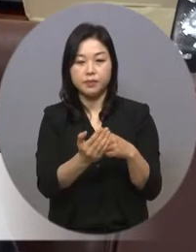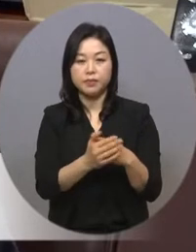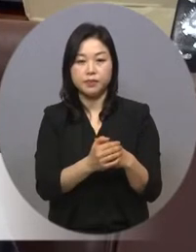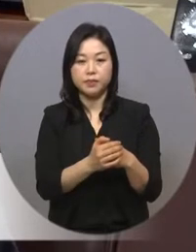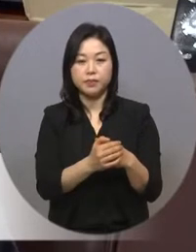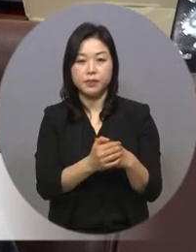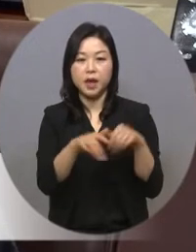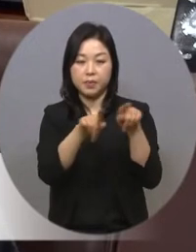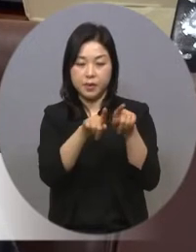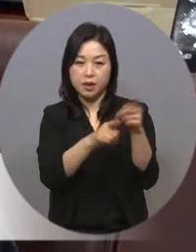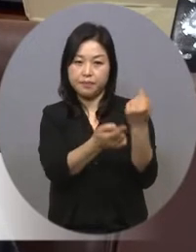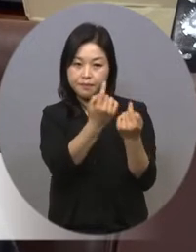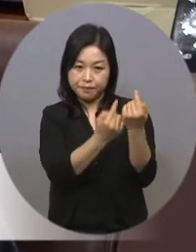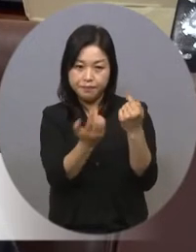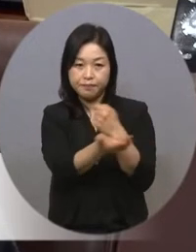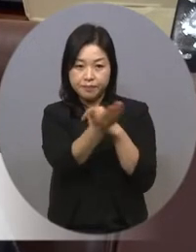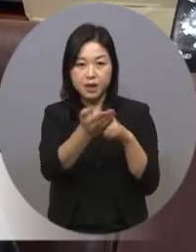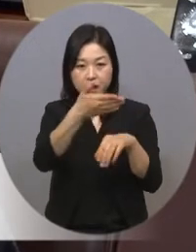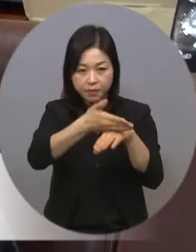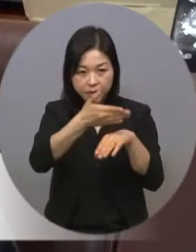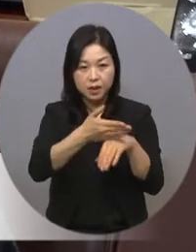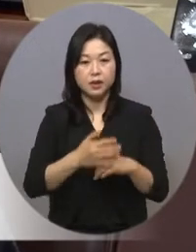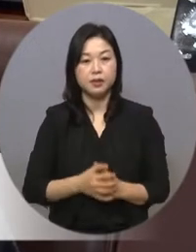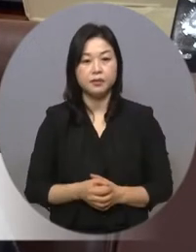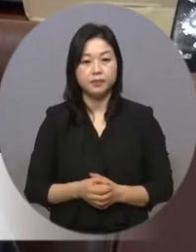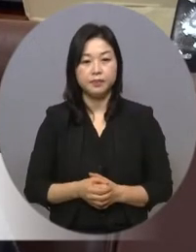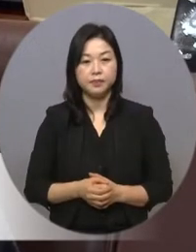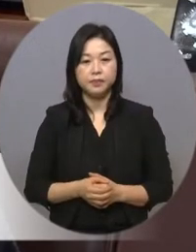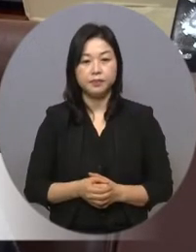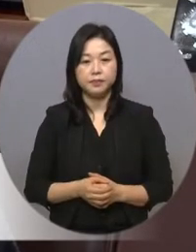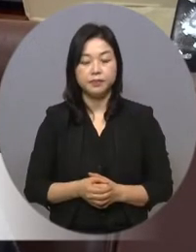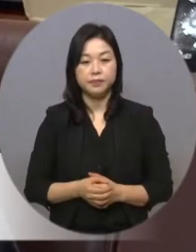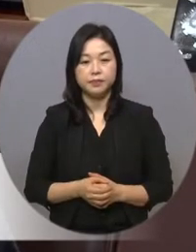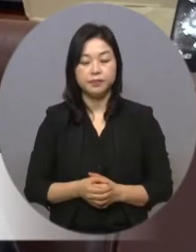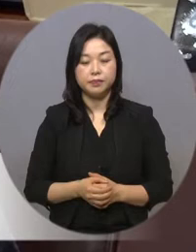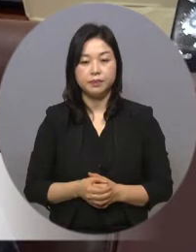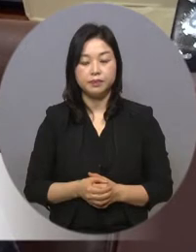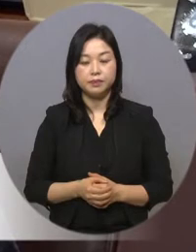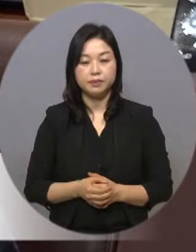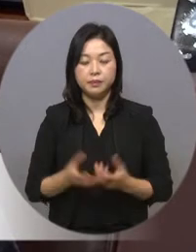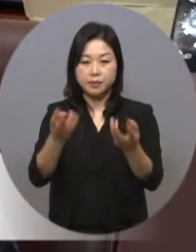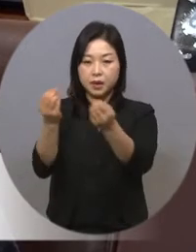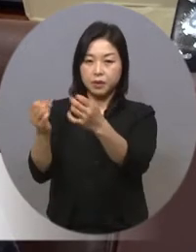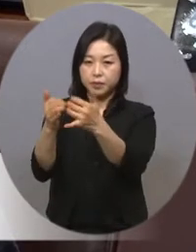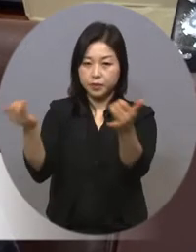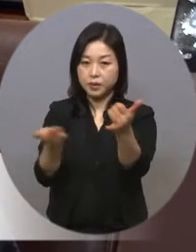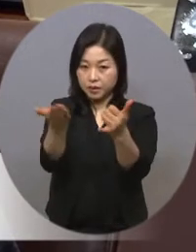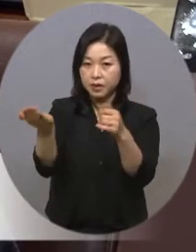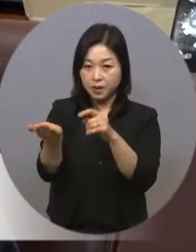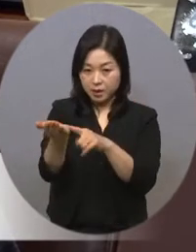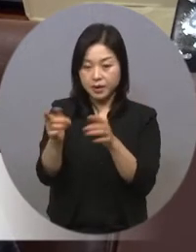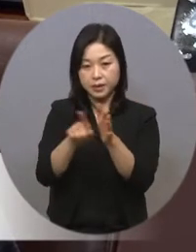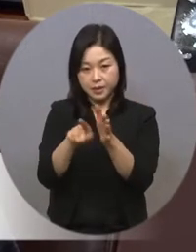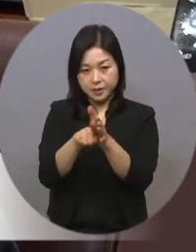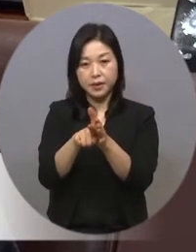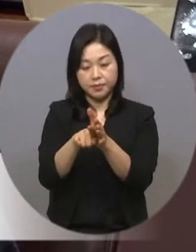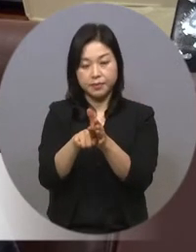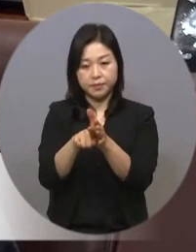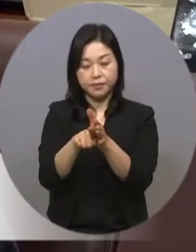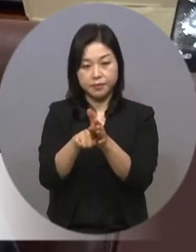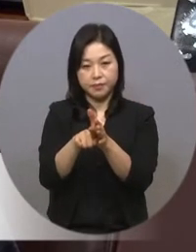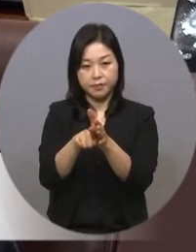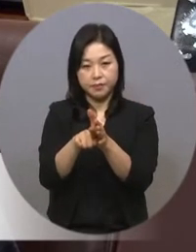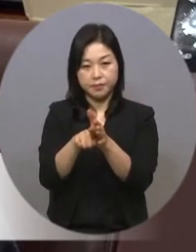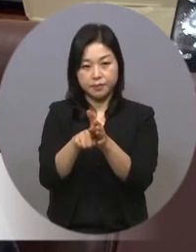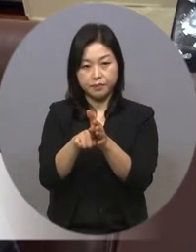이렇게 함께 해주신 분들께 너무나 감사드리고, 우리가 많은 분들한테 또 신뢰도 쌓고, 그